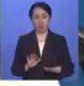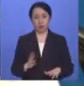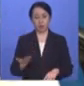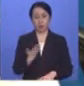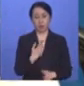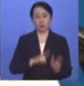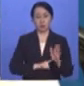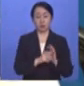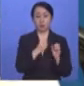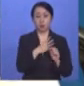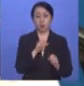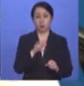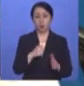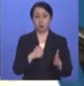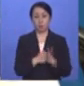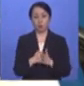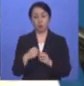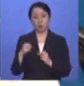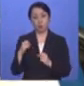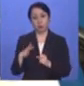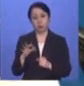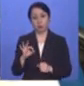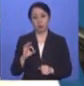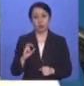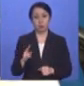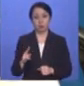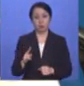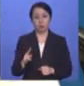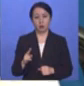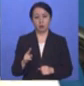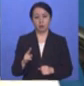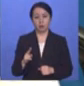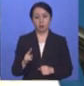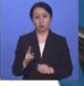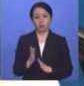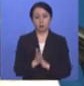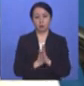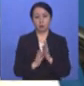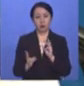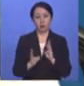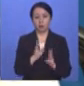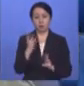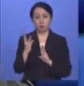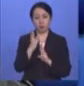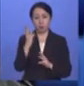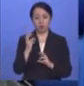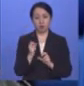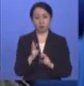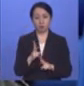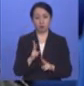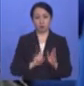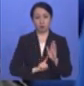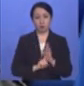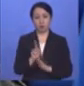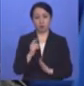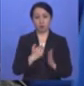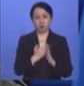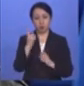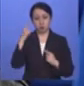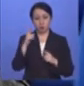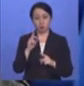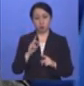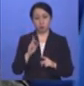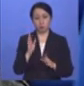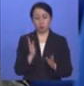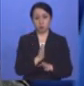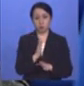с 15 апреля по 15 октября выпускается прогноз пожар опасности. С прогнозом высоких температур воздуха